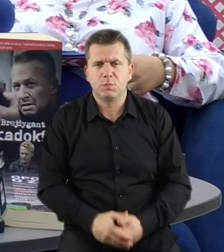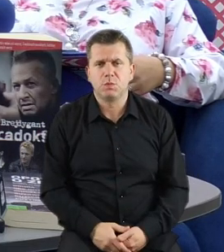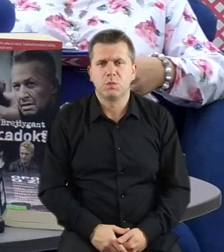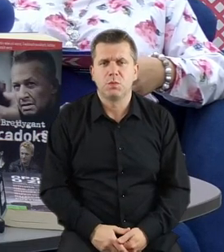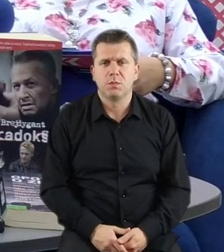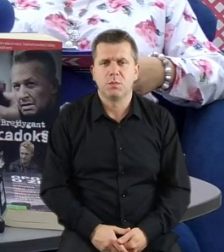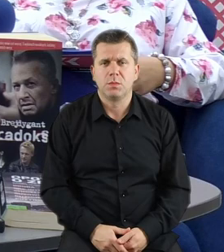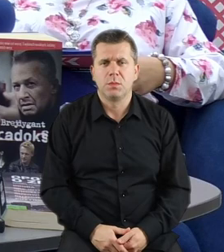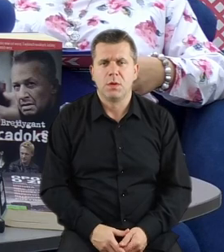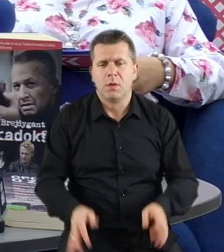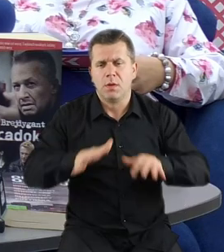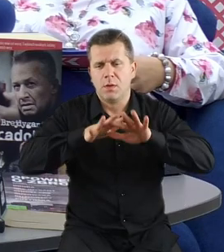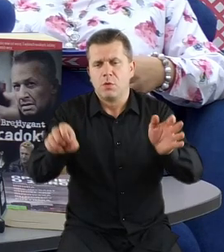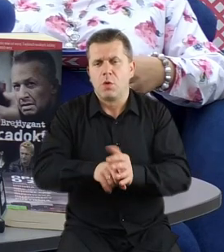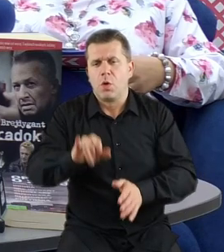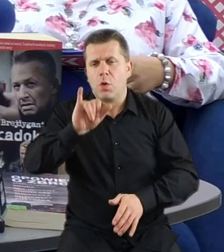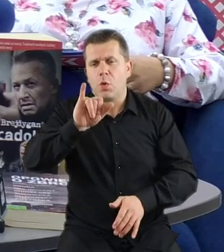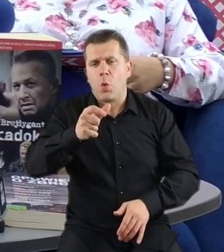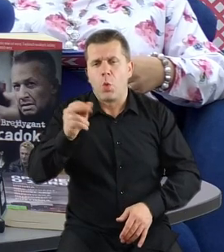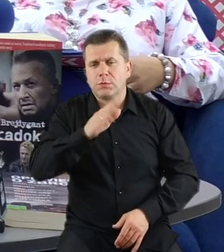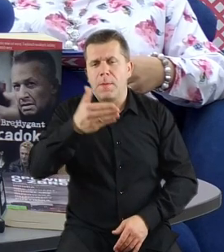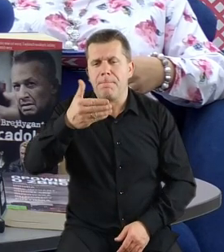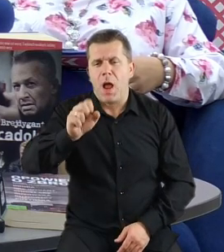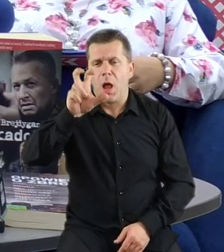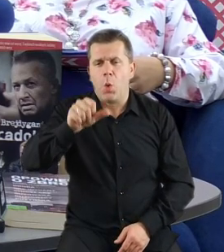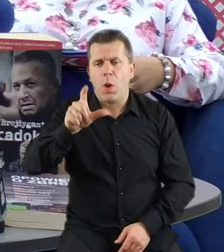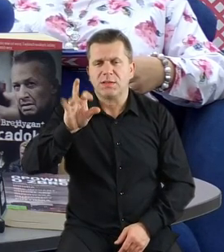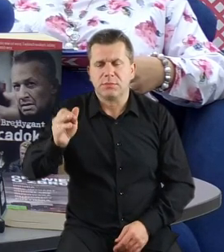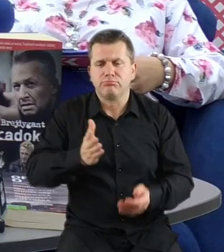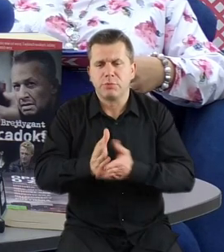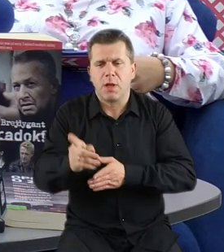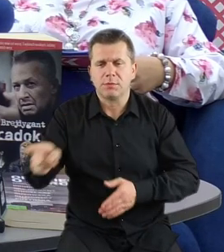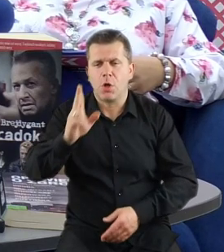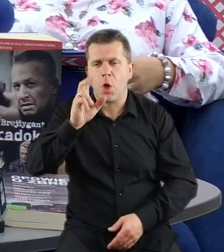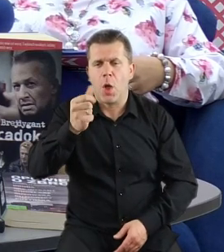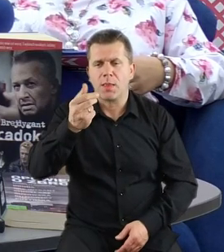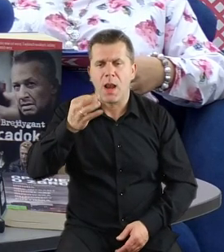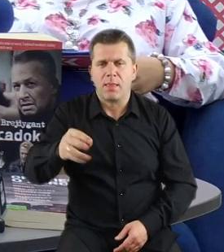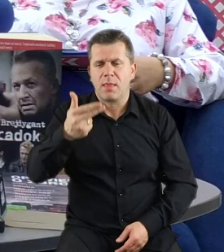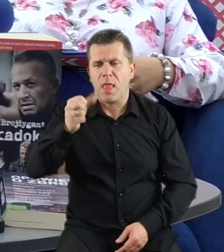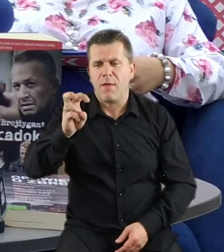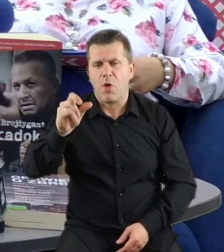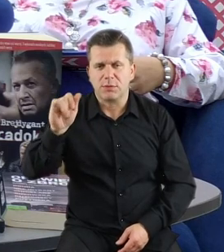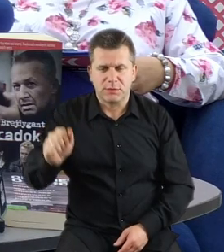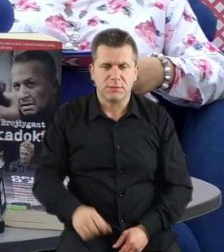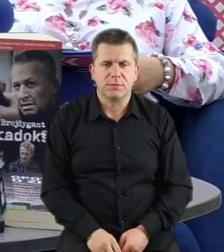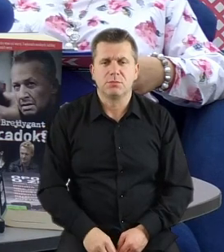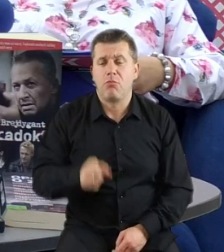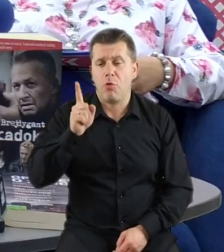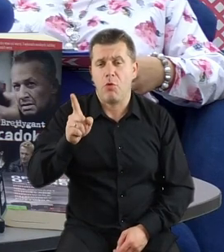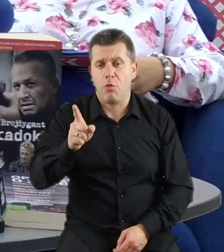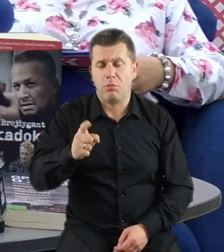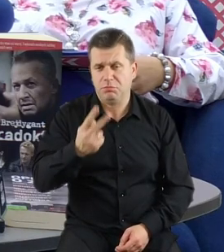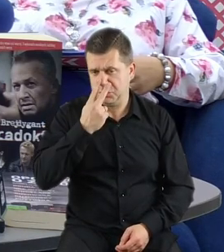To dotarło do Julka Machulskiego gdzieś tam okrężną drogą właśnie przez Konrada Niewolskiego i on